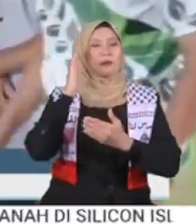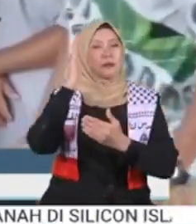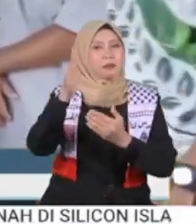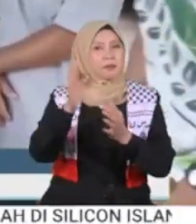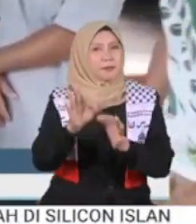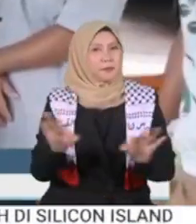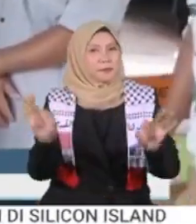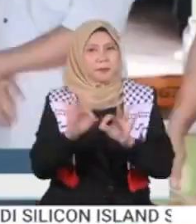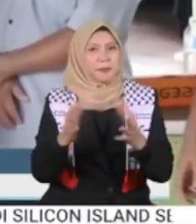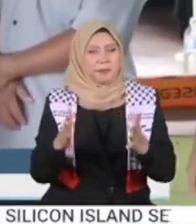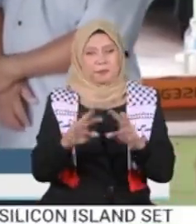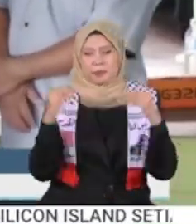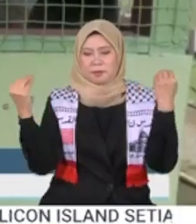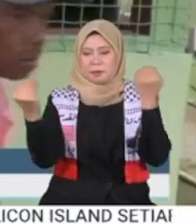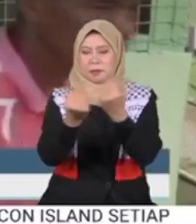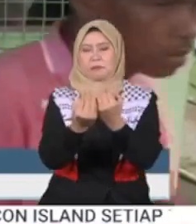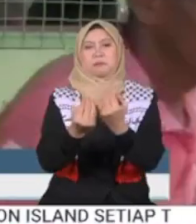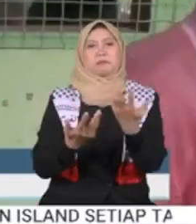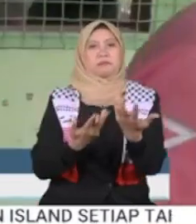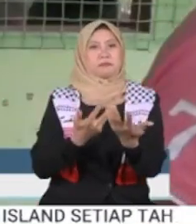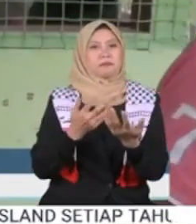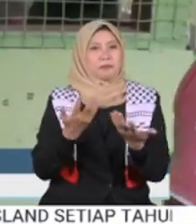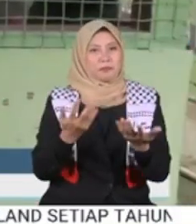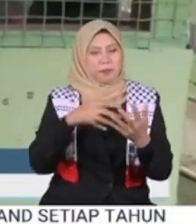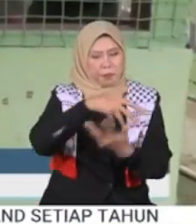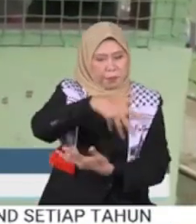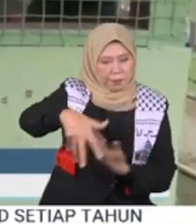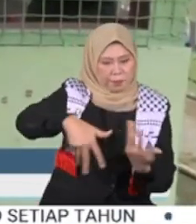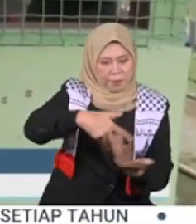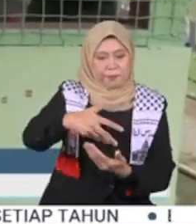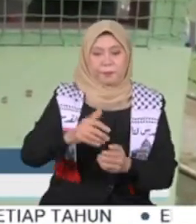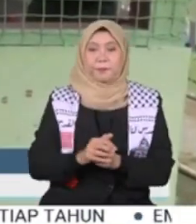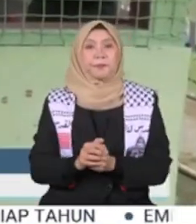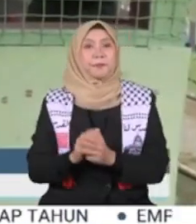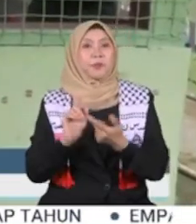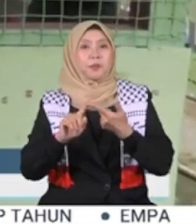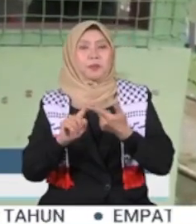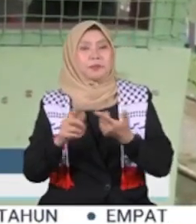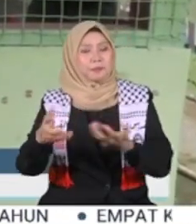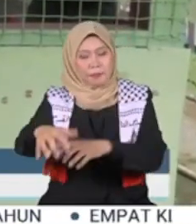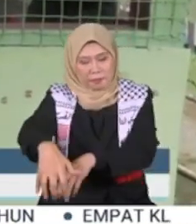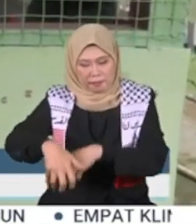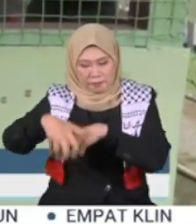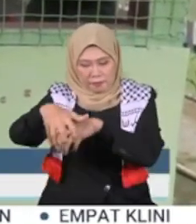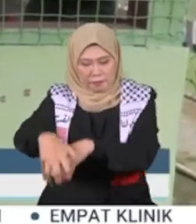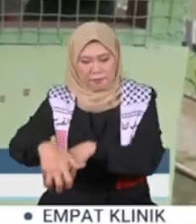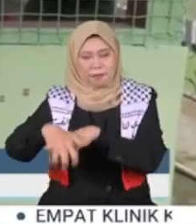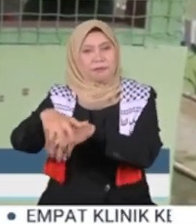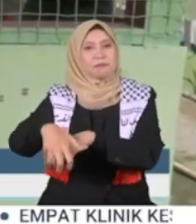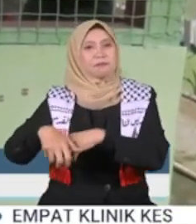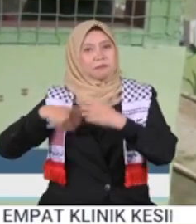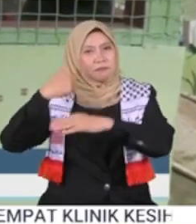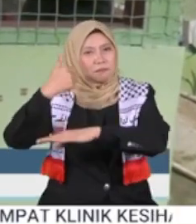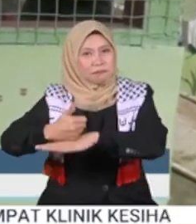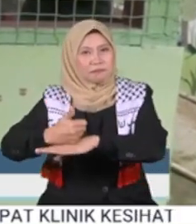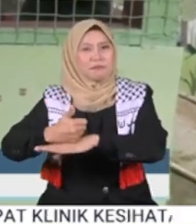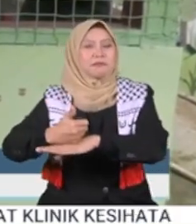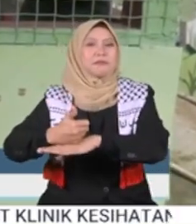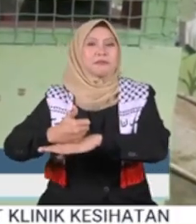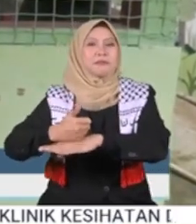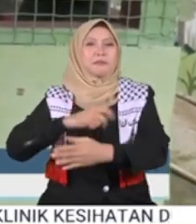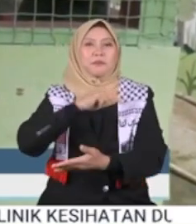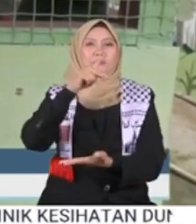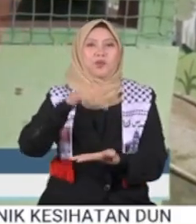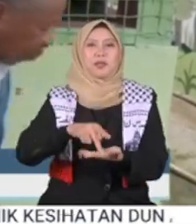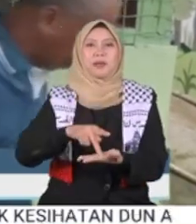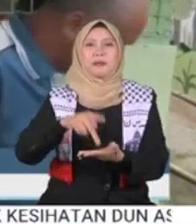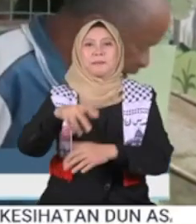utamakan k masasyarakatan amnya pertanian pula kami akan usahakan untuk mewujudkan